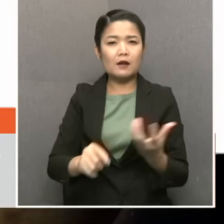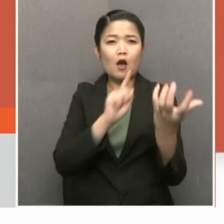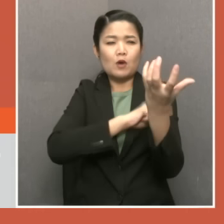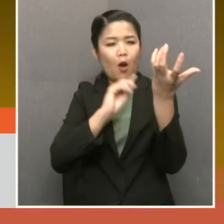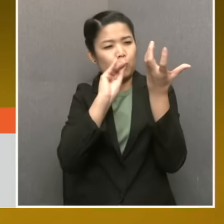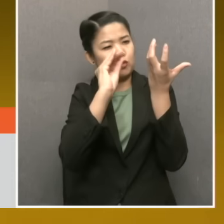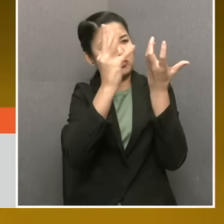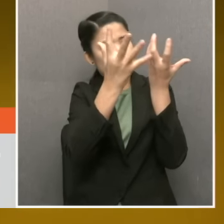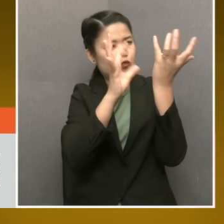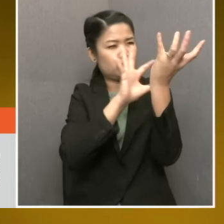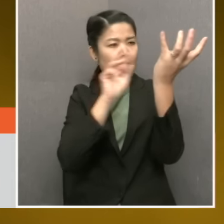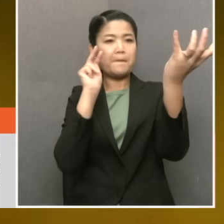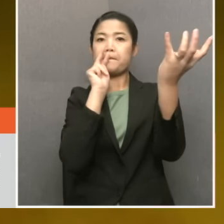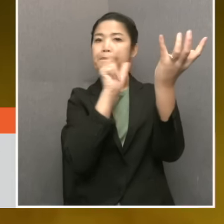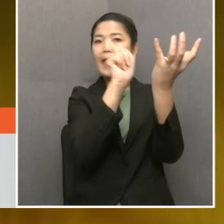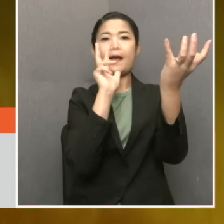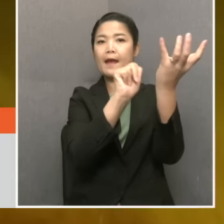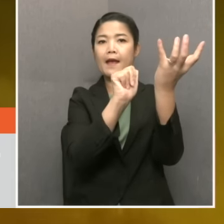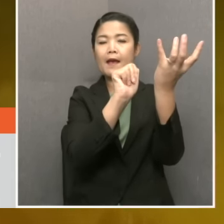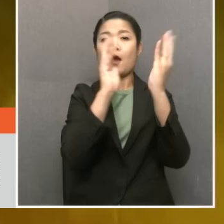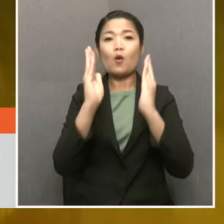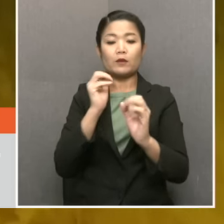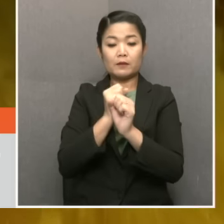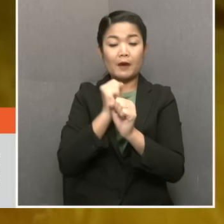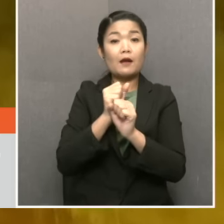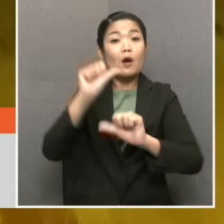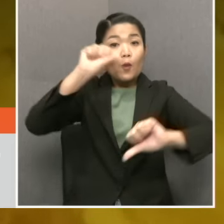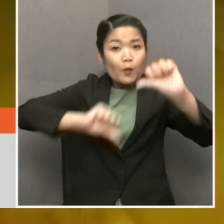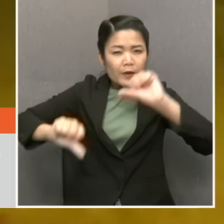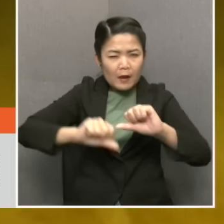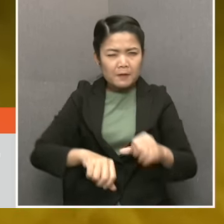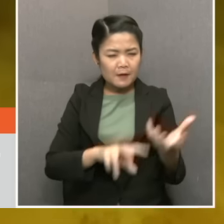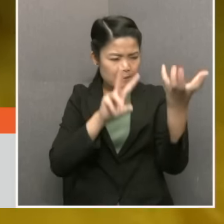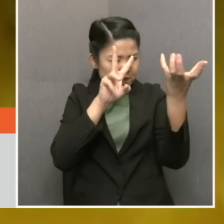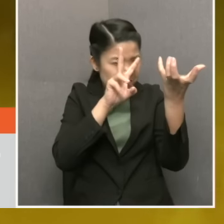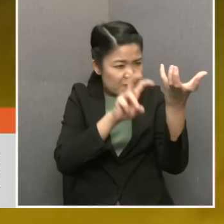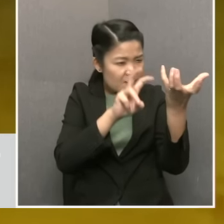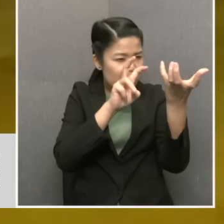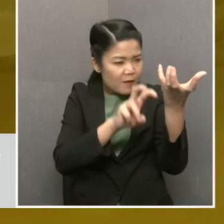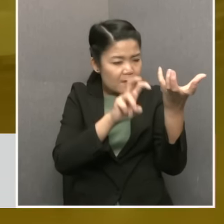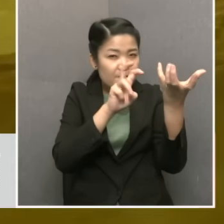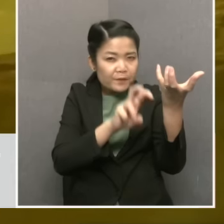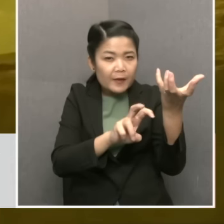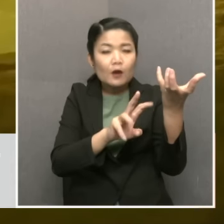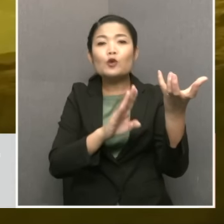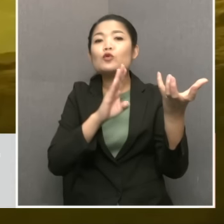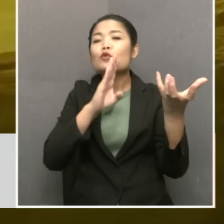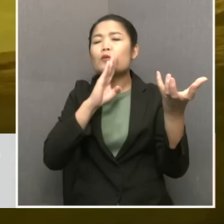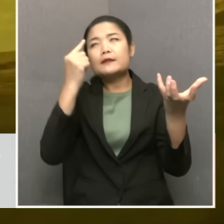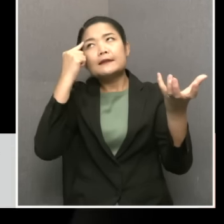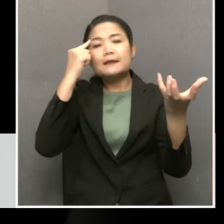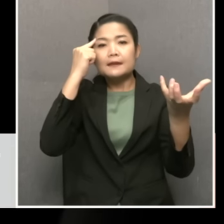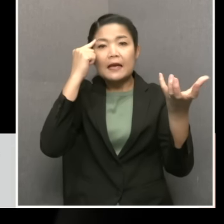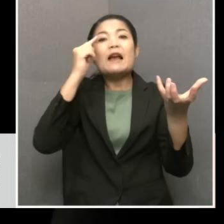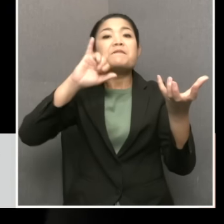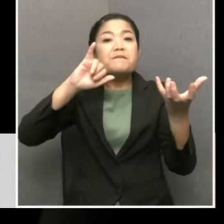พื้นผิวของดาวสุขได้นักวิทยาศาสตร์ก็เลยมุ่งค้นหาความลับของดาวศุกร์ภายใต้สมมุติฐานว่าอาจจะมี